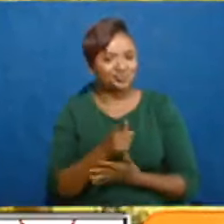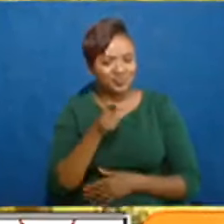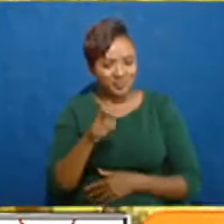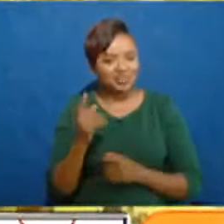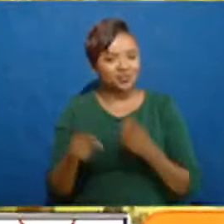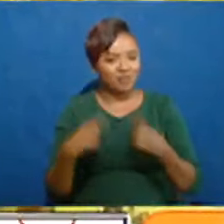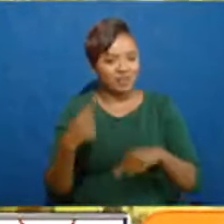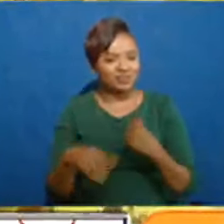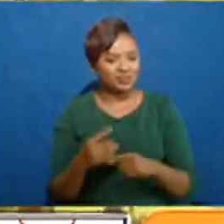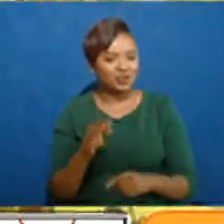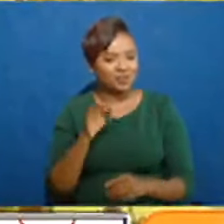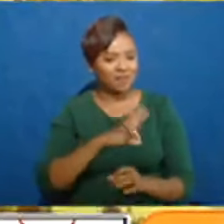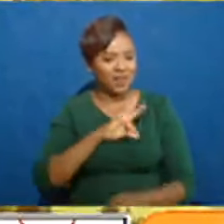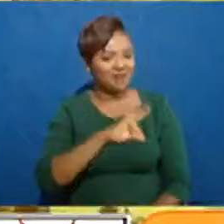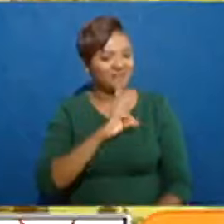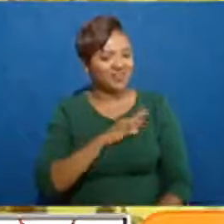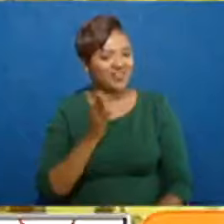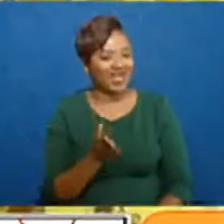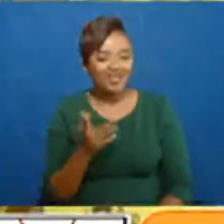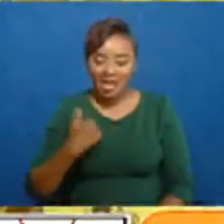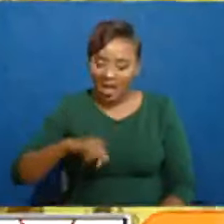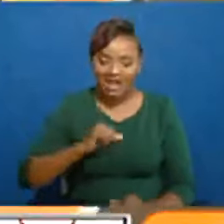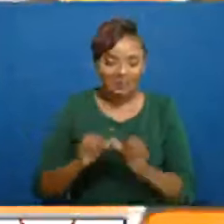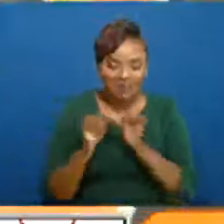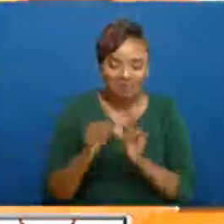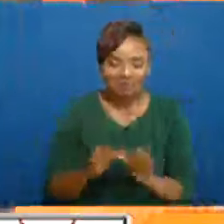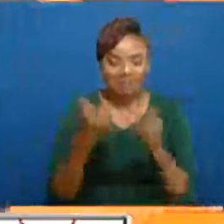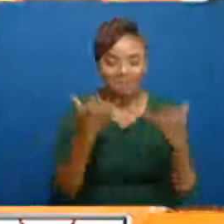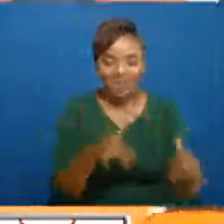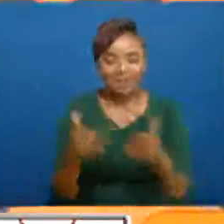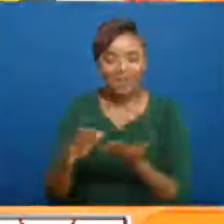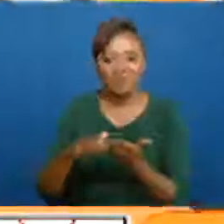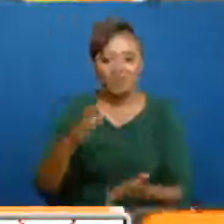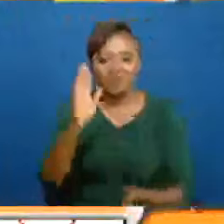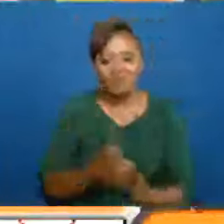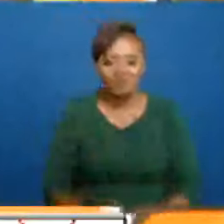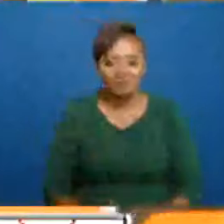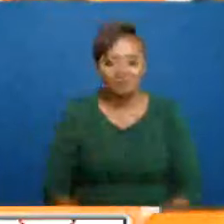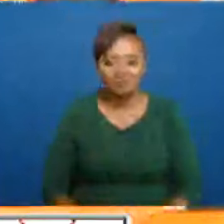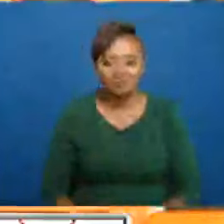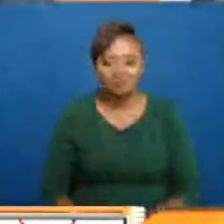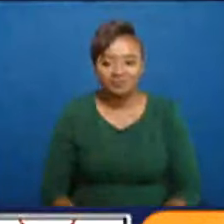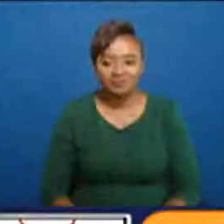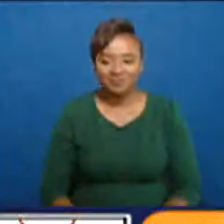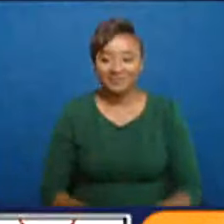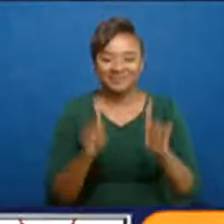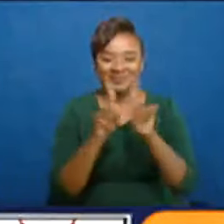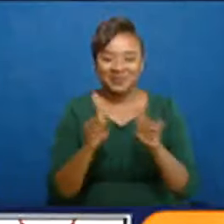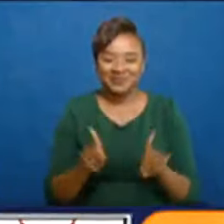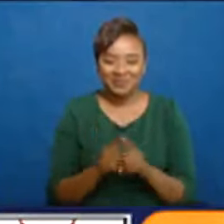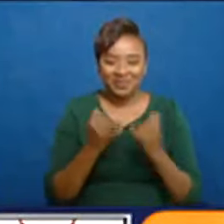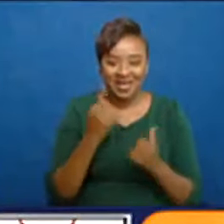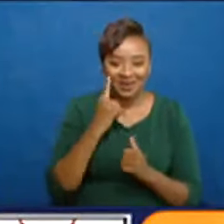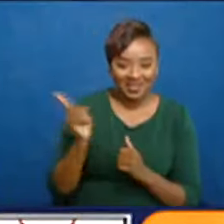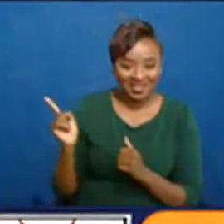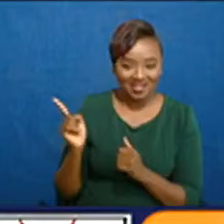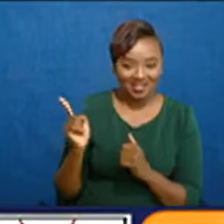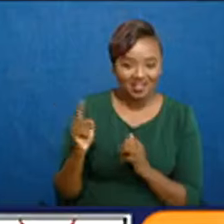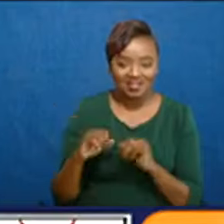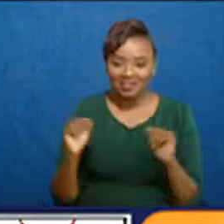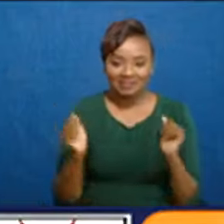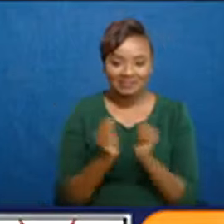mashabiki, na tunaendelea kucheza zaidi. Huku kitita kwenye shindano la shabiki super jackpot kikiongezeka hadi shilingi